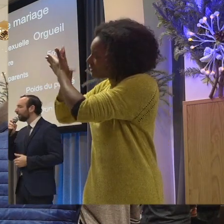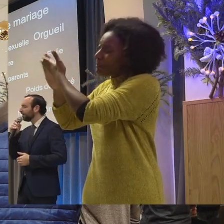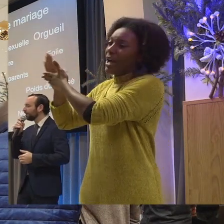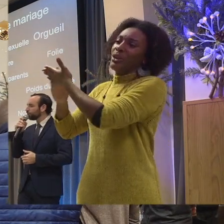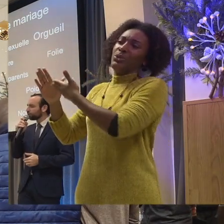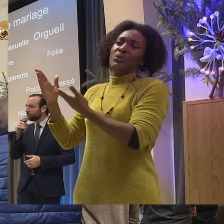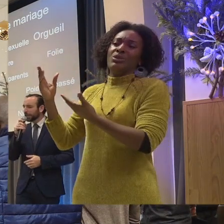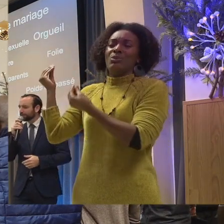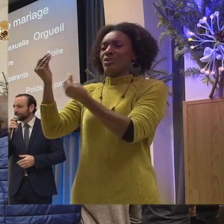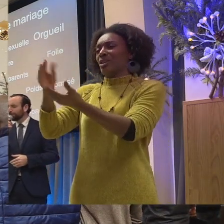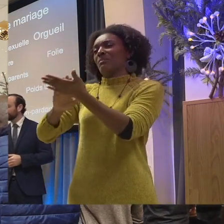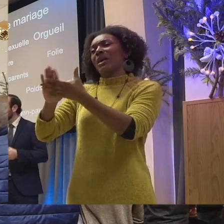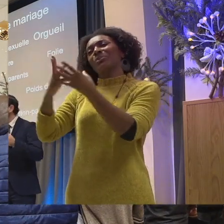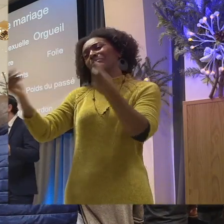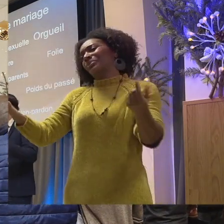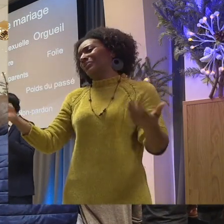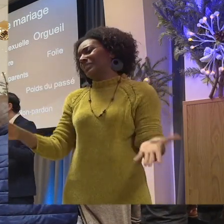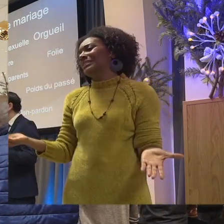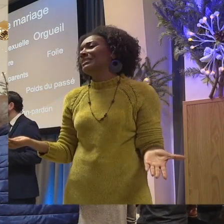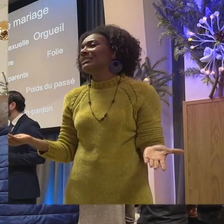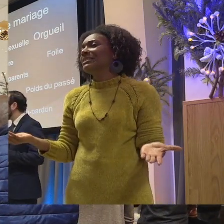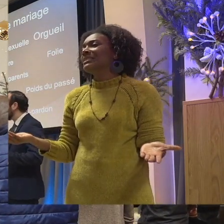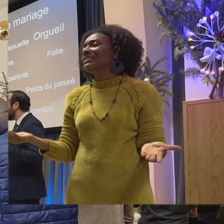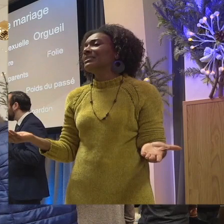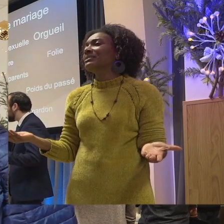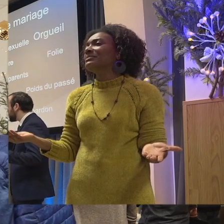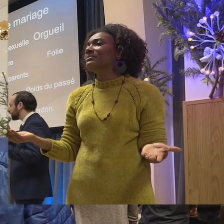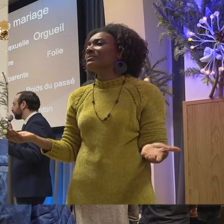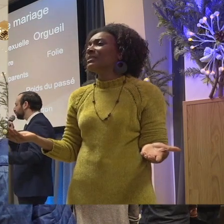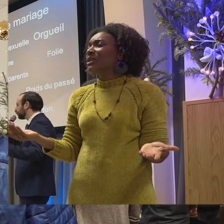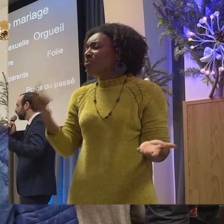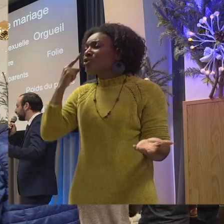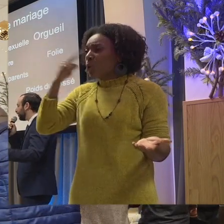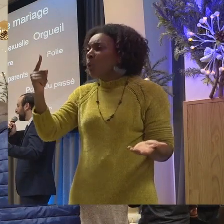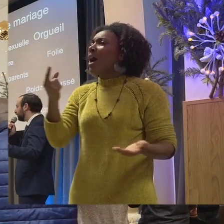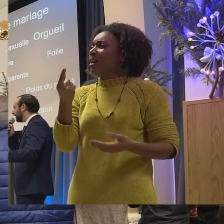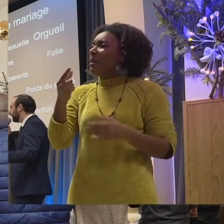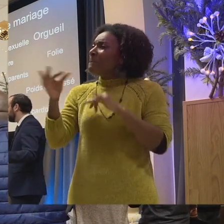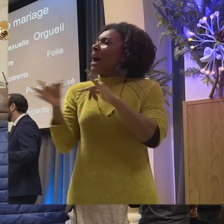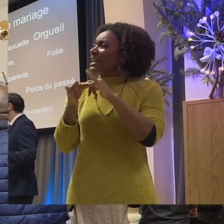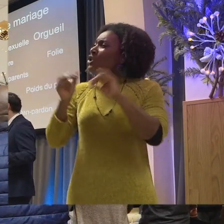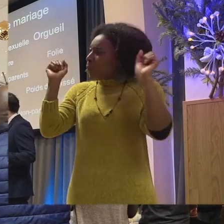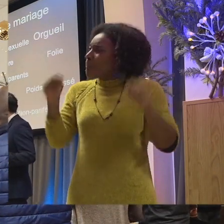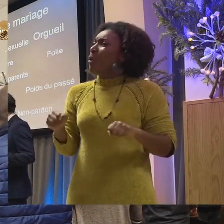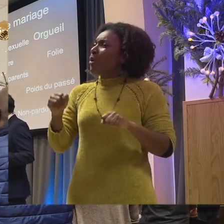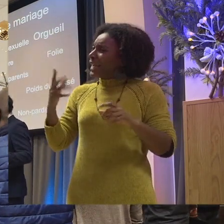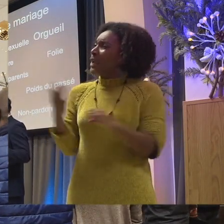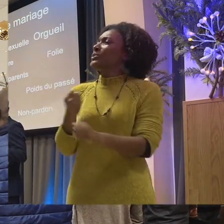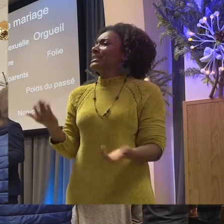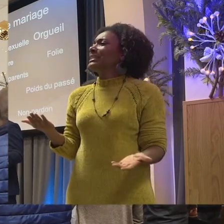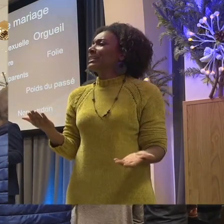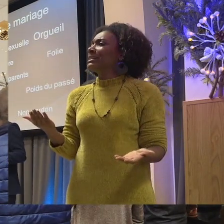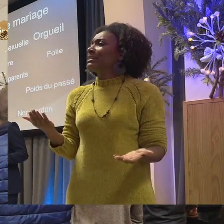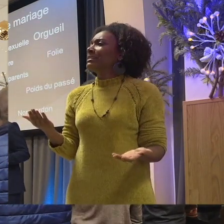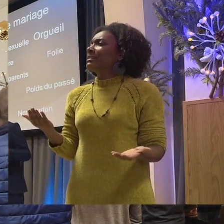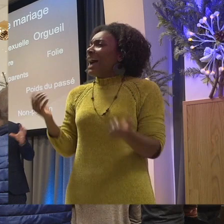Seigneur. Je te rends grâce, mon Dieu, parce que je sais que c'est possible de vivre un mariage selon ton cœur. Alléluia. Je te remercie, Père, pour cette